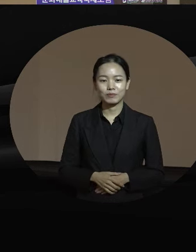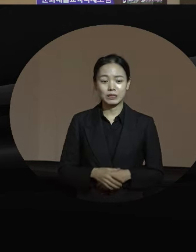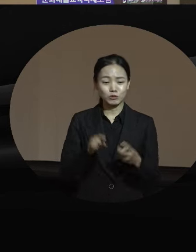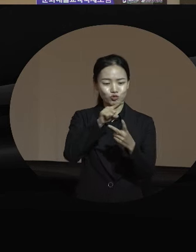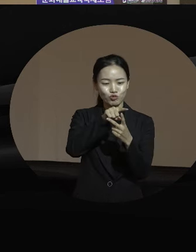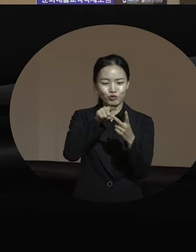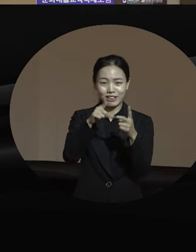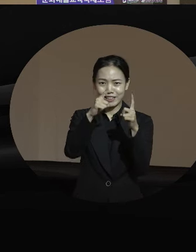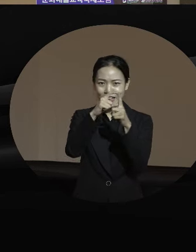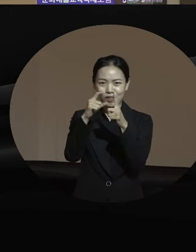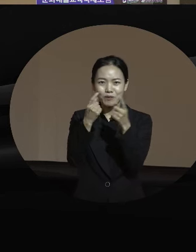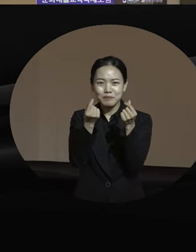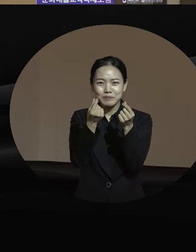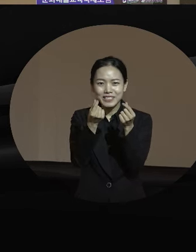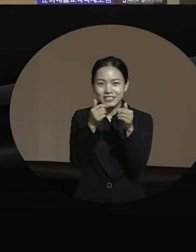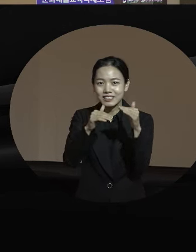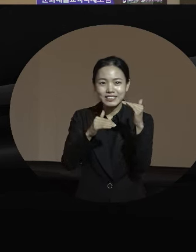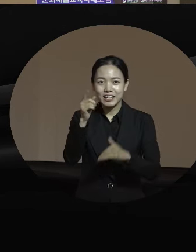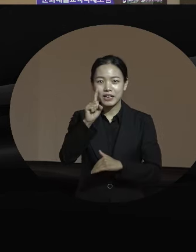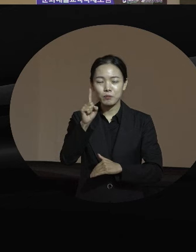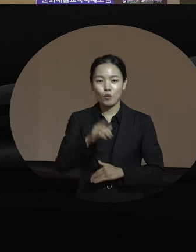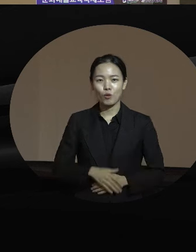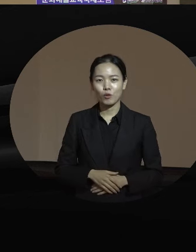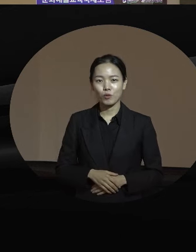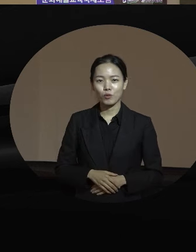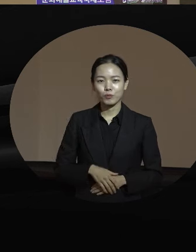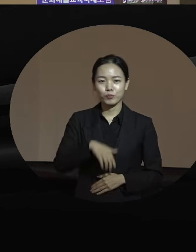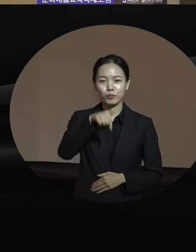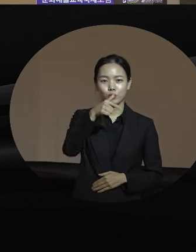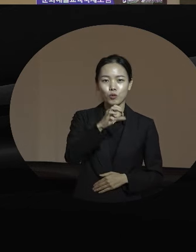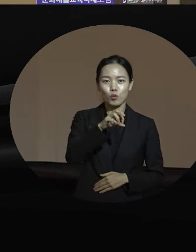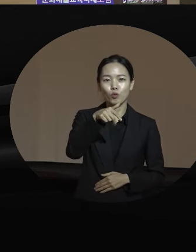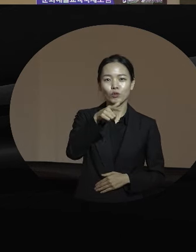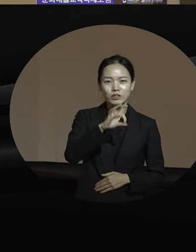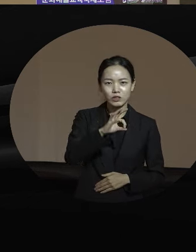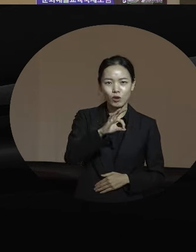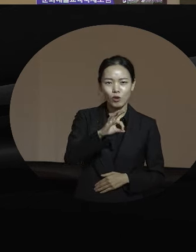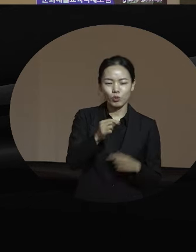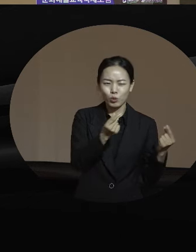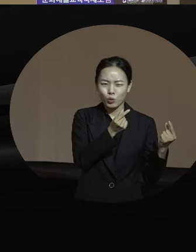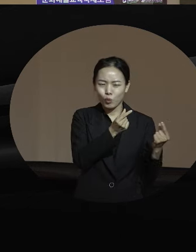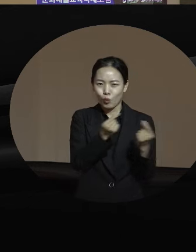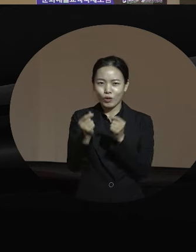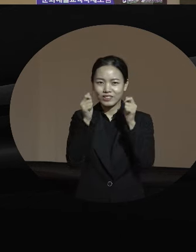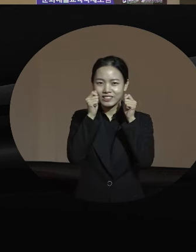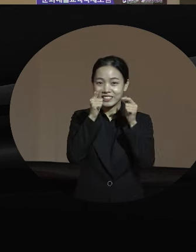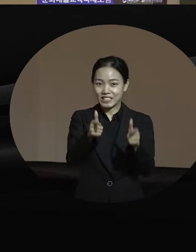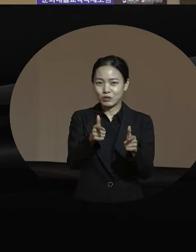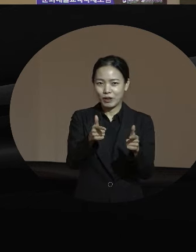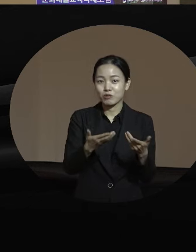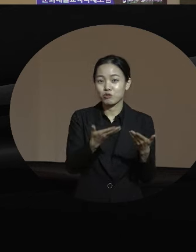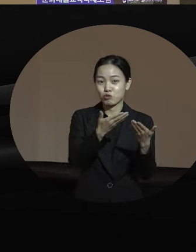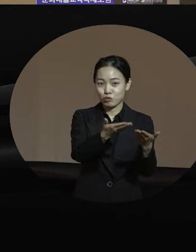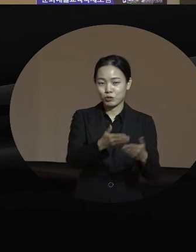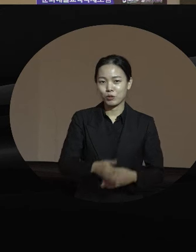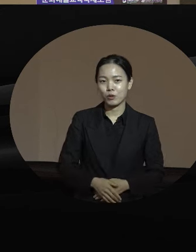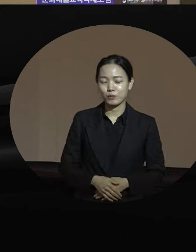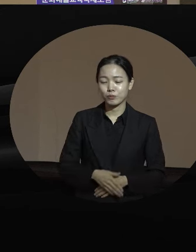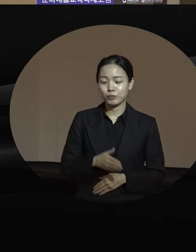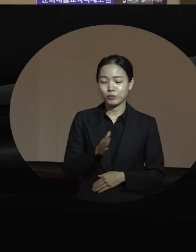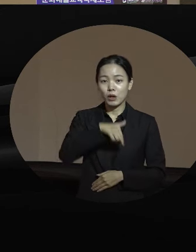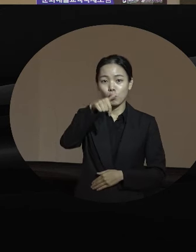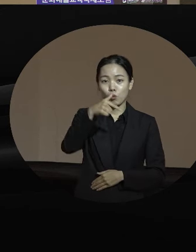말씀드리면, 공정은 모든 사람에게 동등한 기회를 제공하기 위해 일관된 기준으로 접근하는 것이라면,